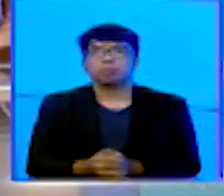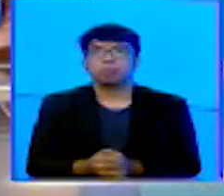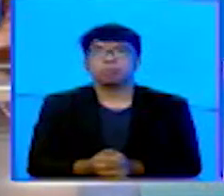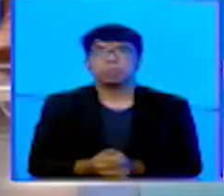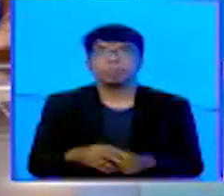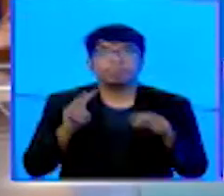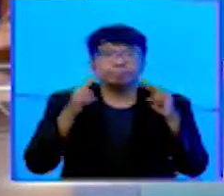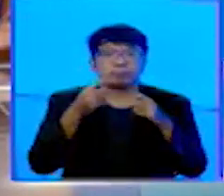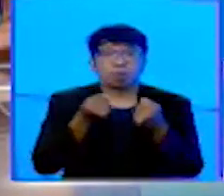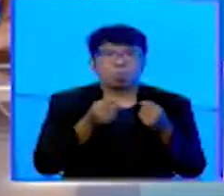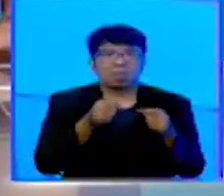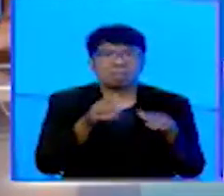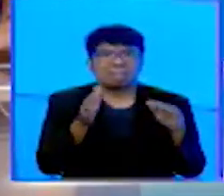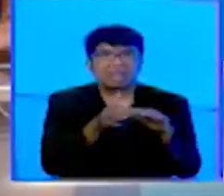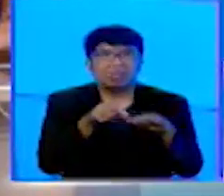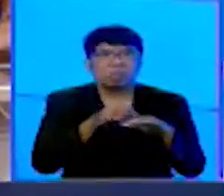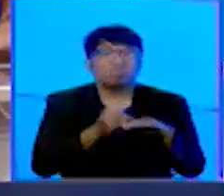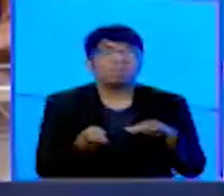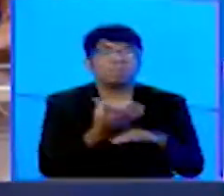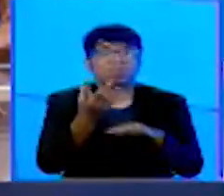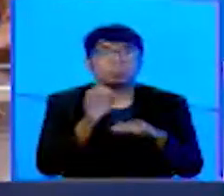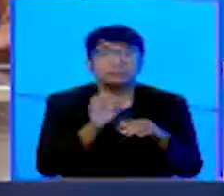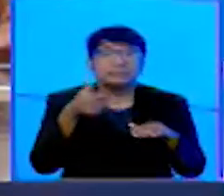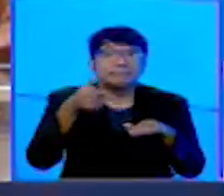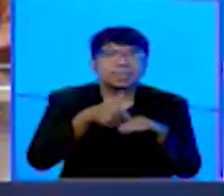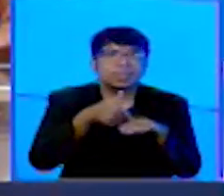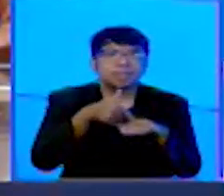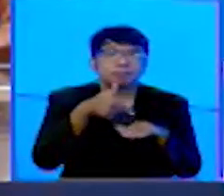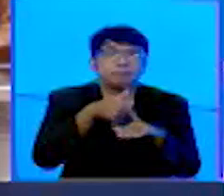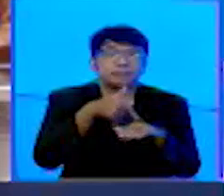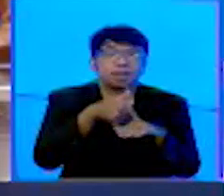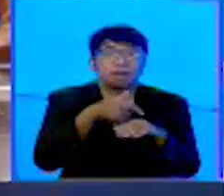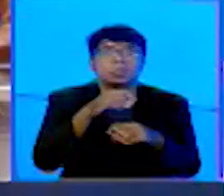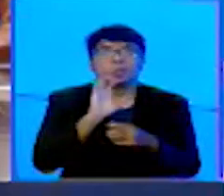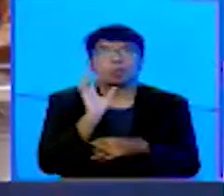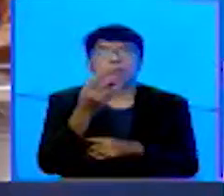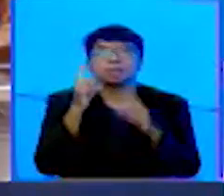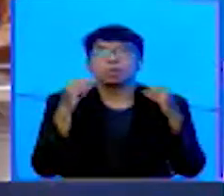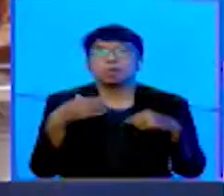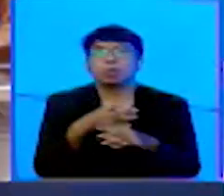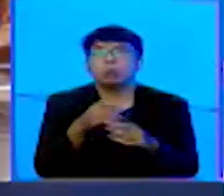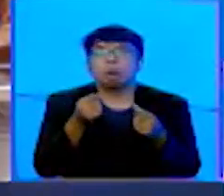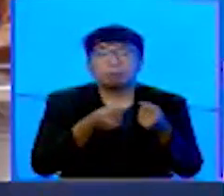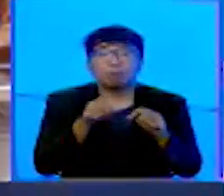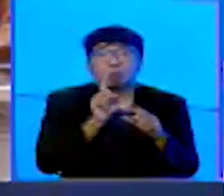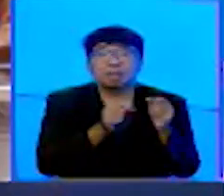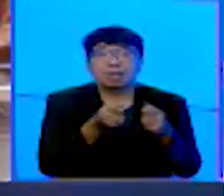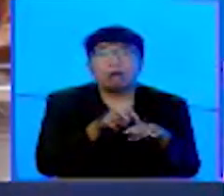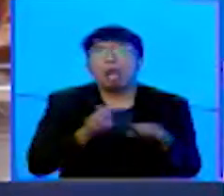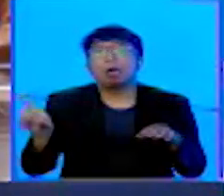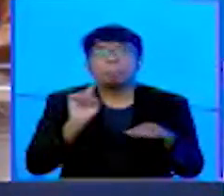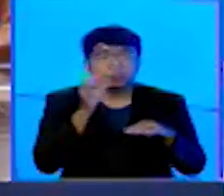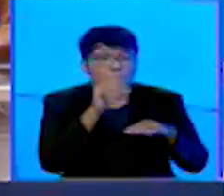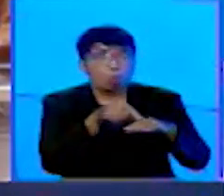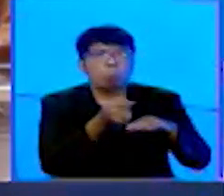Hai pemirsa mobil sedan terbakar saat akan mengisi BBM di Kabupaten Jombang Jawa Timur pengemudi kabur setelah mengetahui Mobilnya